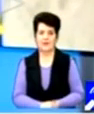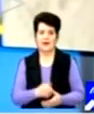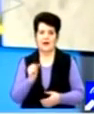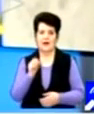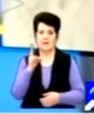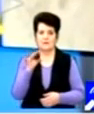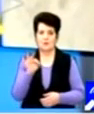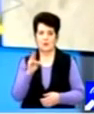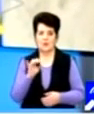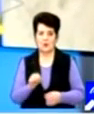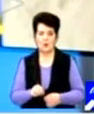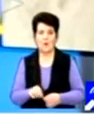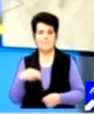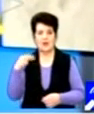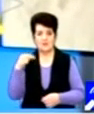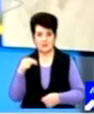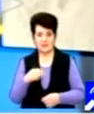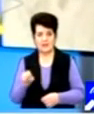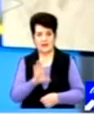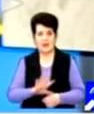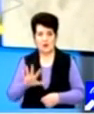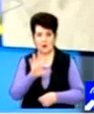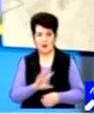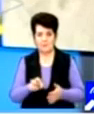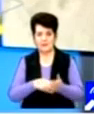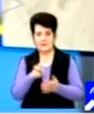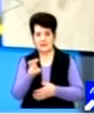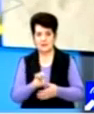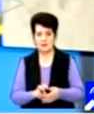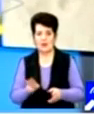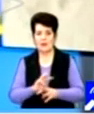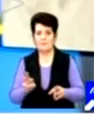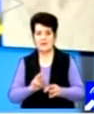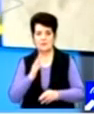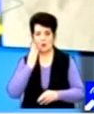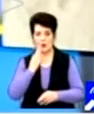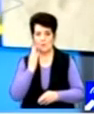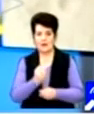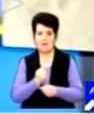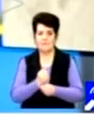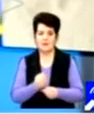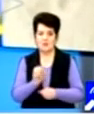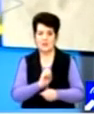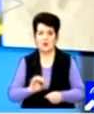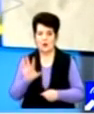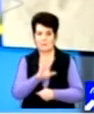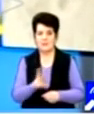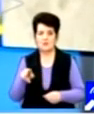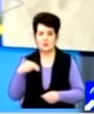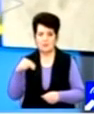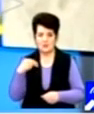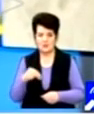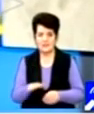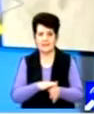Antonio Tajani, președintele Parlamentului European, a publicat o scrisoare adresată ministrului român al afacerilor europene și președintele